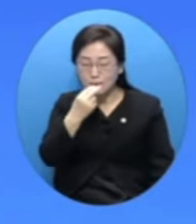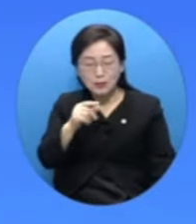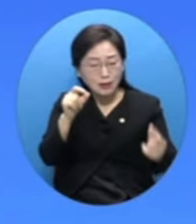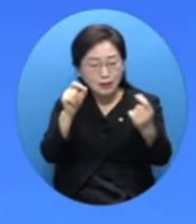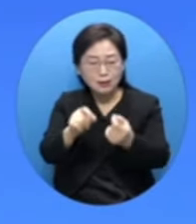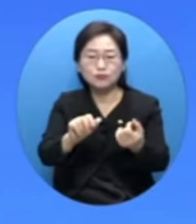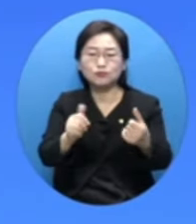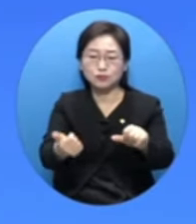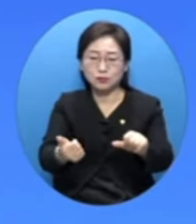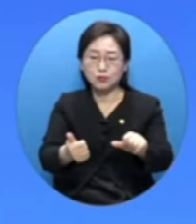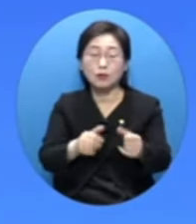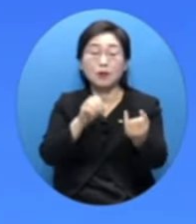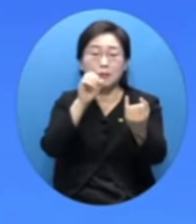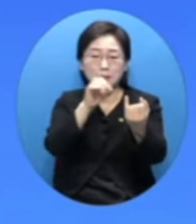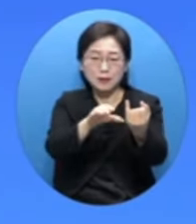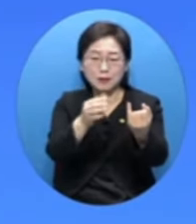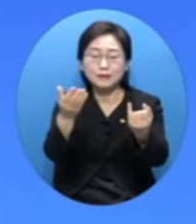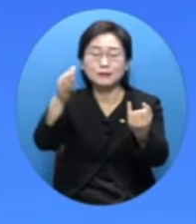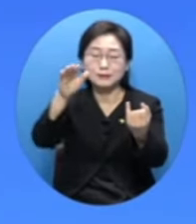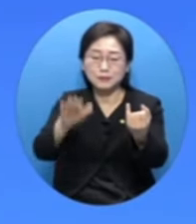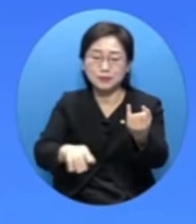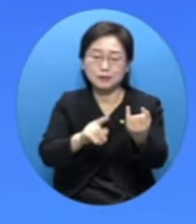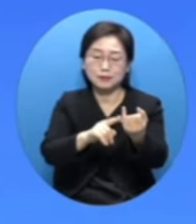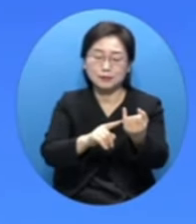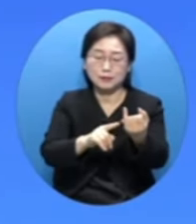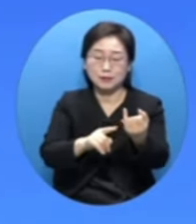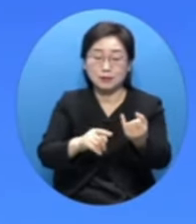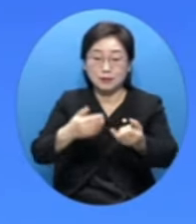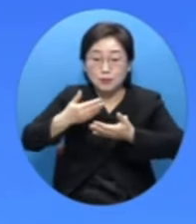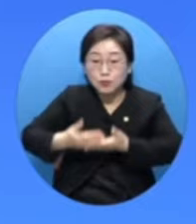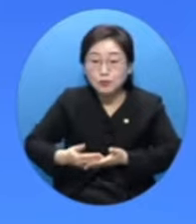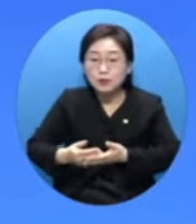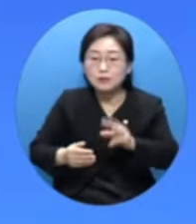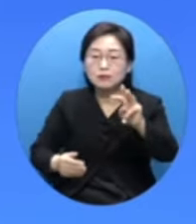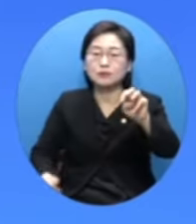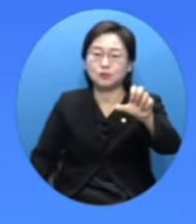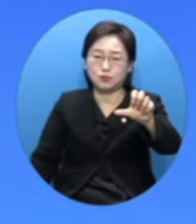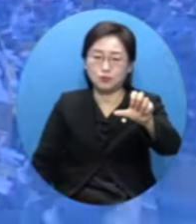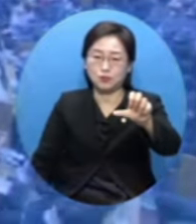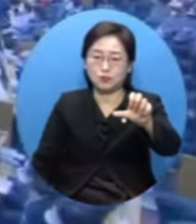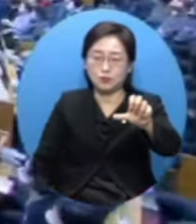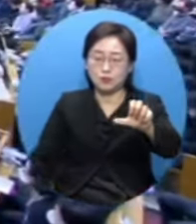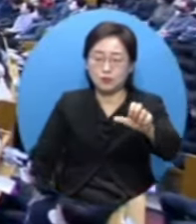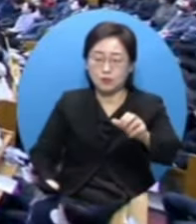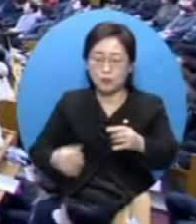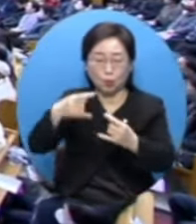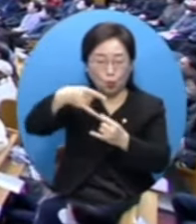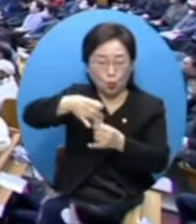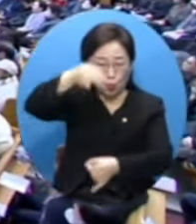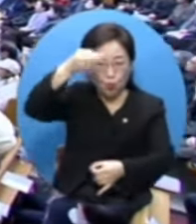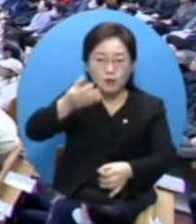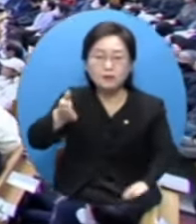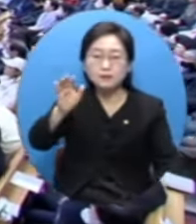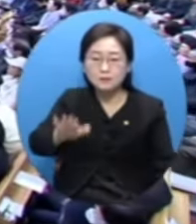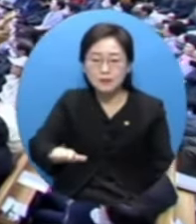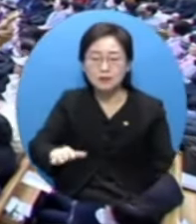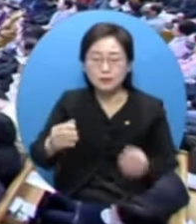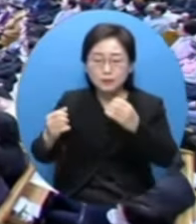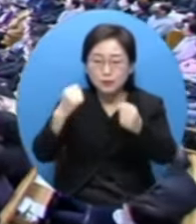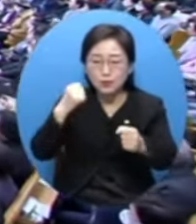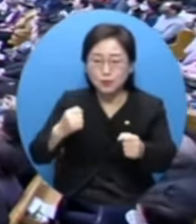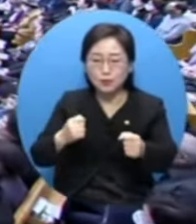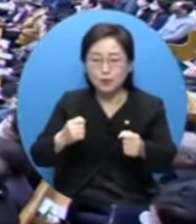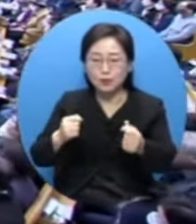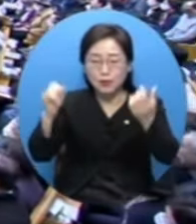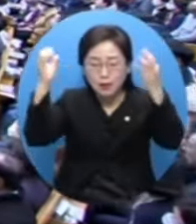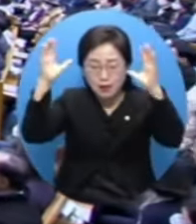남았다고 얘기하는데도 몸무게가 35kg까지 줄어드는 힘도운 투병 중학생에서도 소말리아